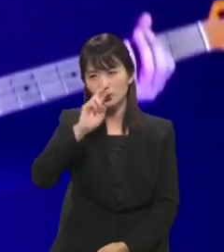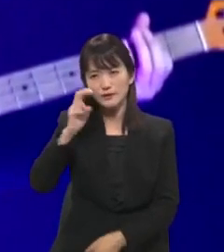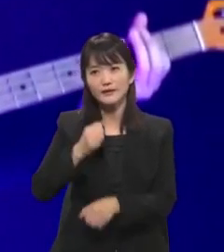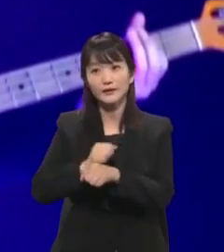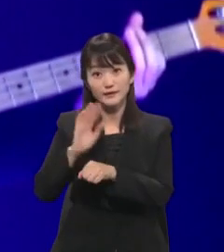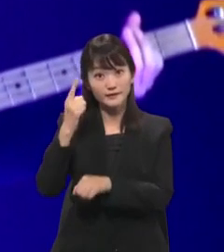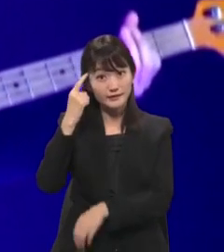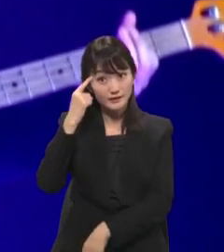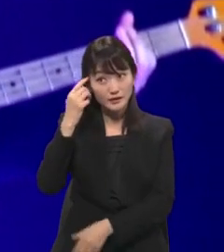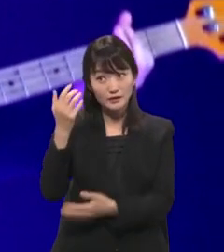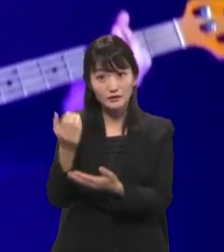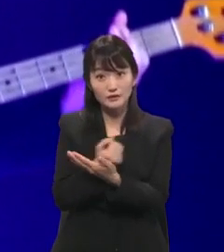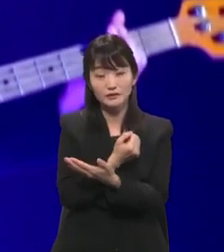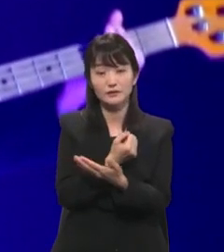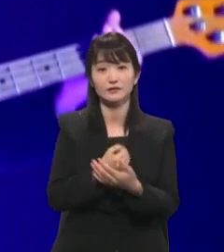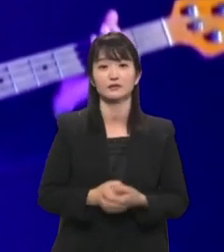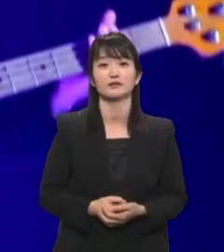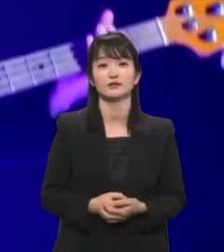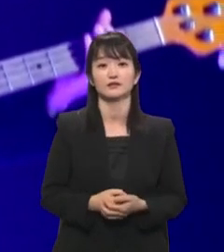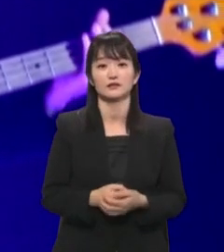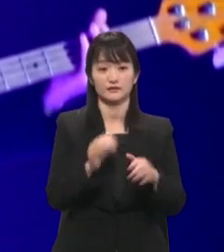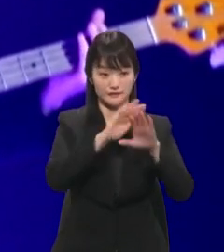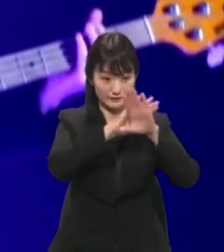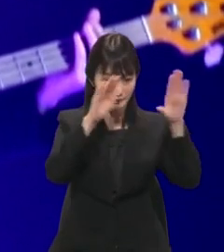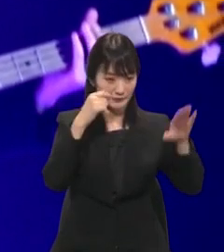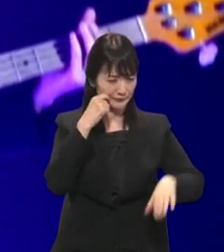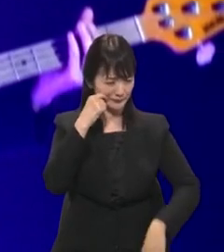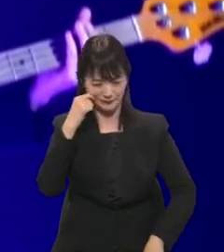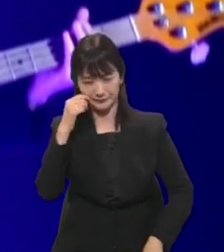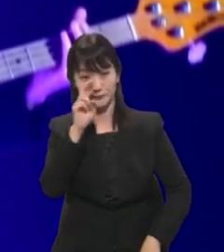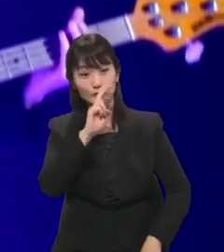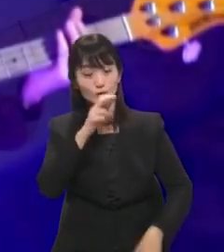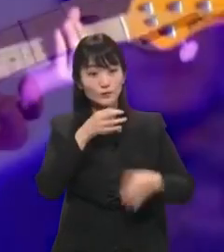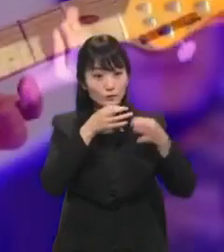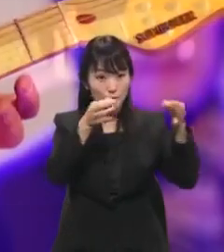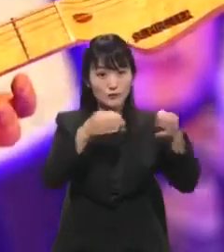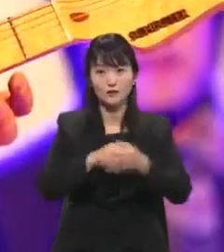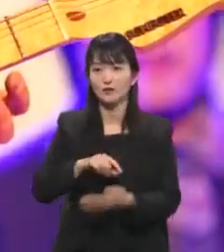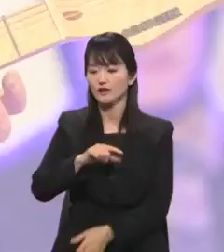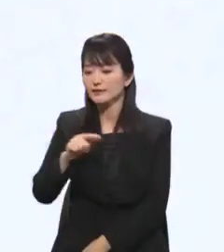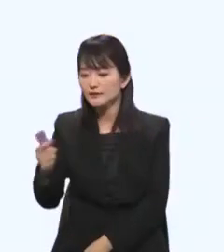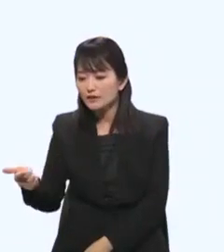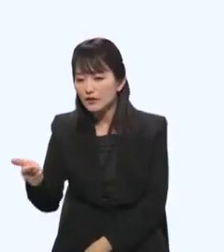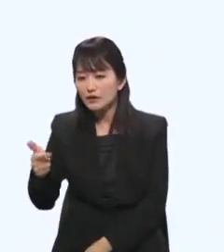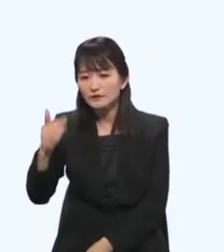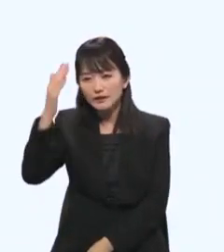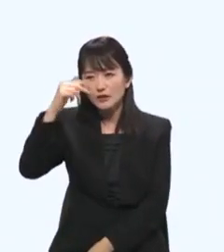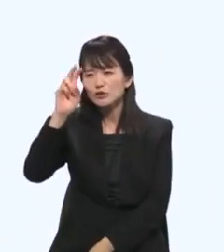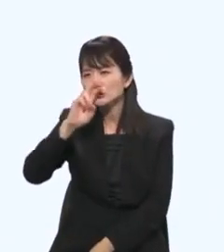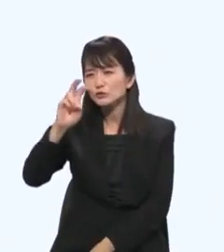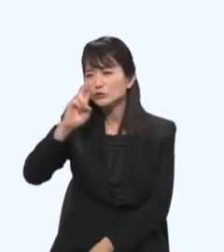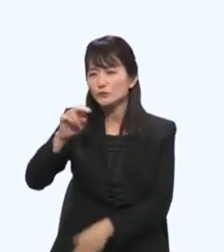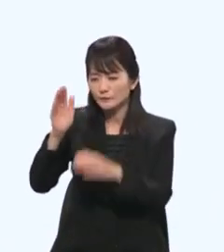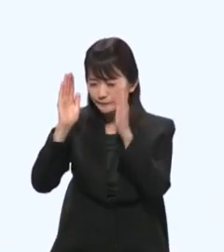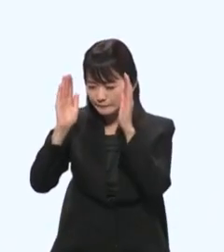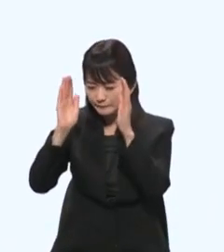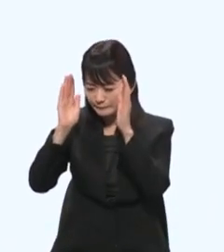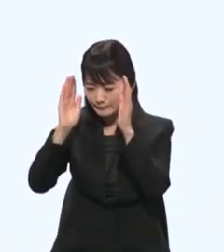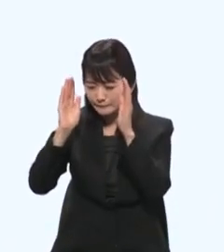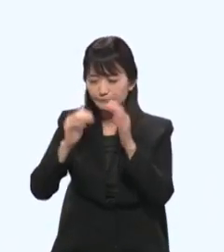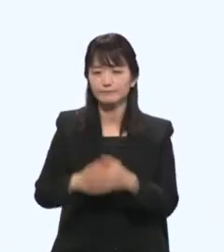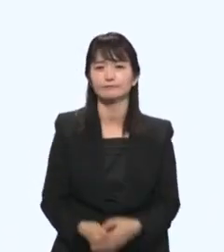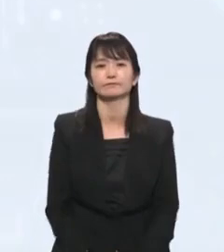그때 낮에는 히트곡 노래를 하고요. 예. 저녁에는 국악 공부를 했어요. 주경야독으로 계속 아, 공부를 했어요.